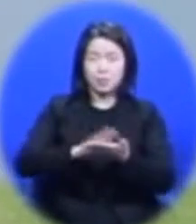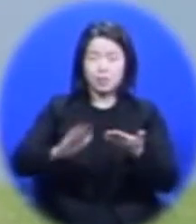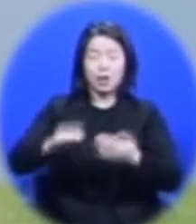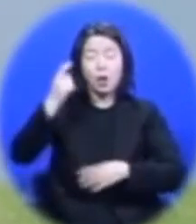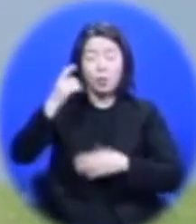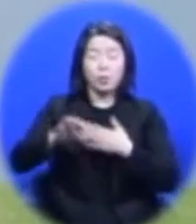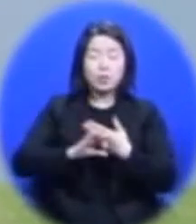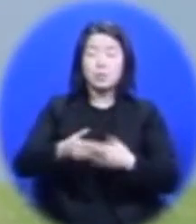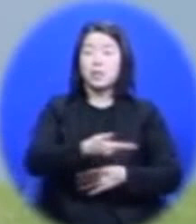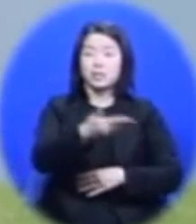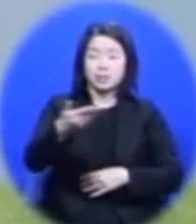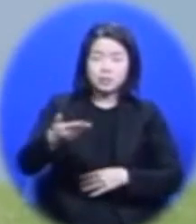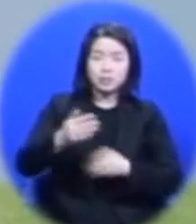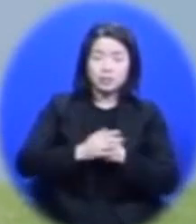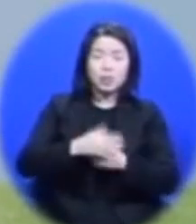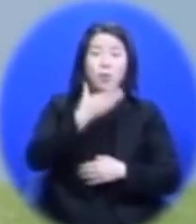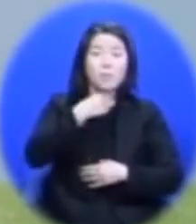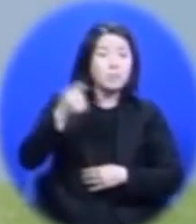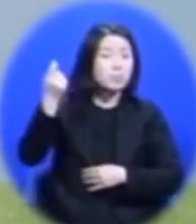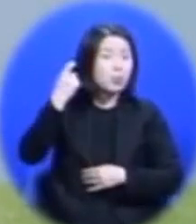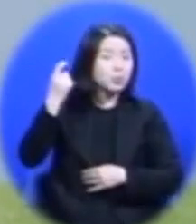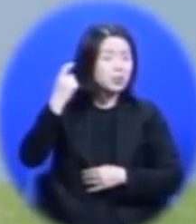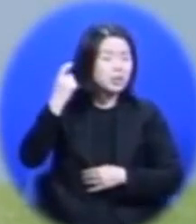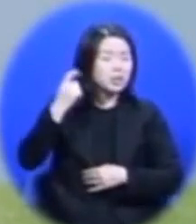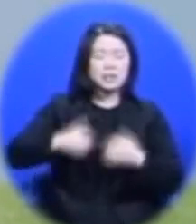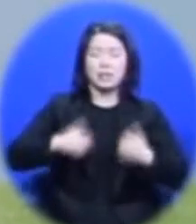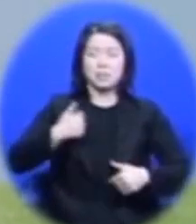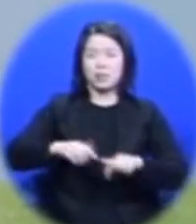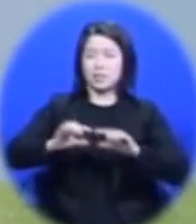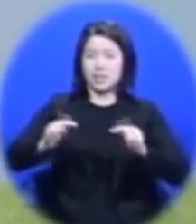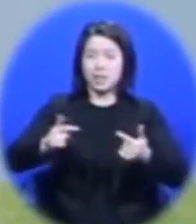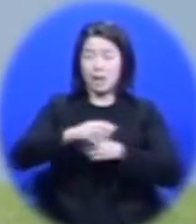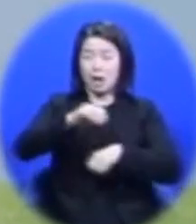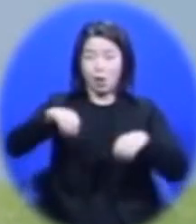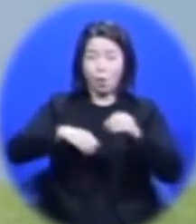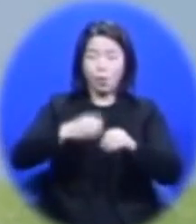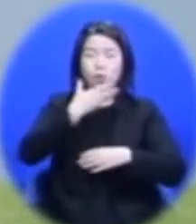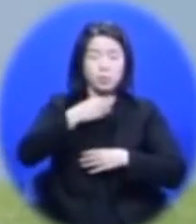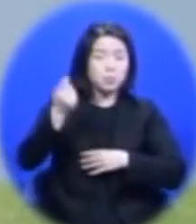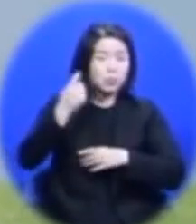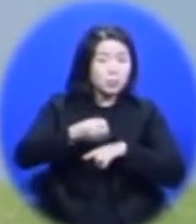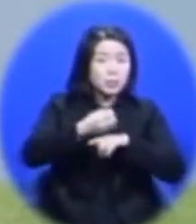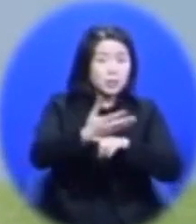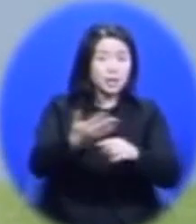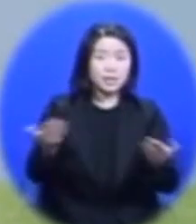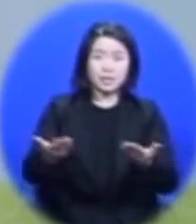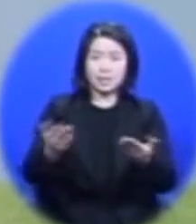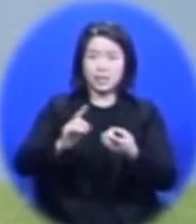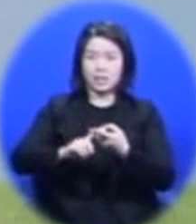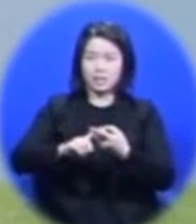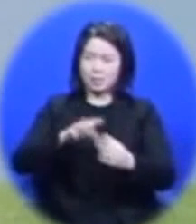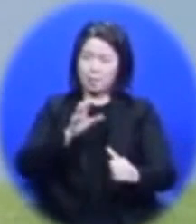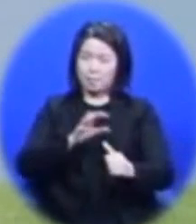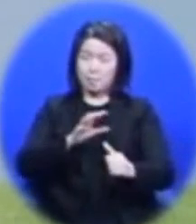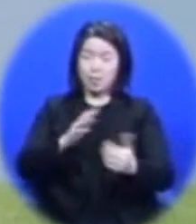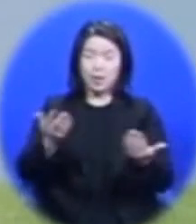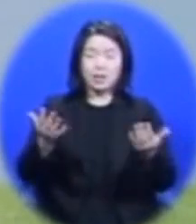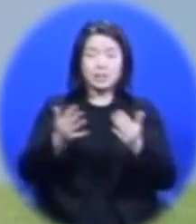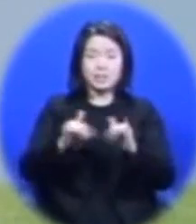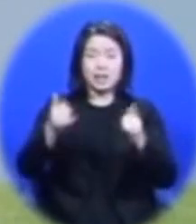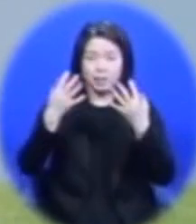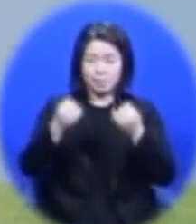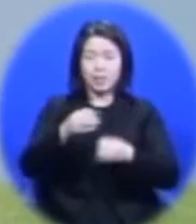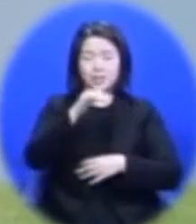그들은 복음 듣기를 기뻐하지 않기 때문입니다. 오히려 복음을 전하는 일에 대해서 핍박하는 이들이 많습니다.